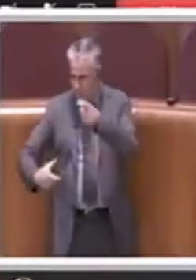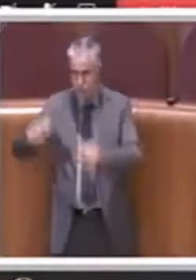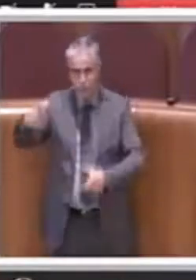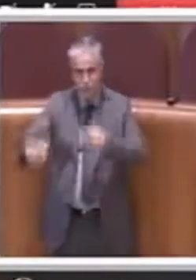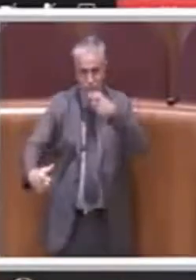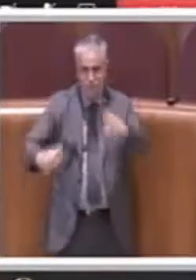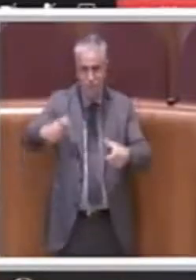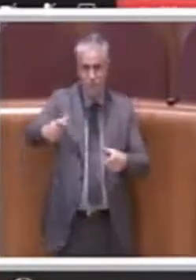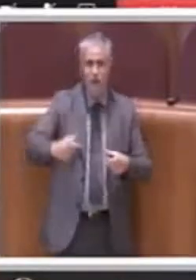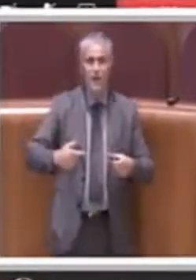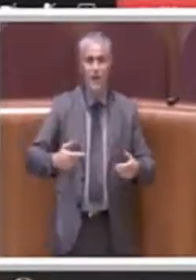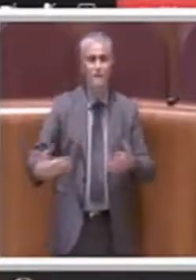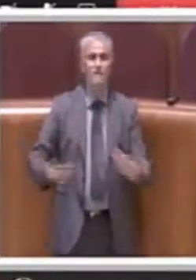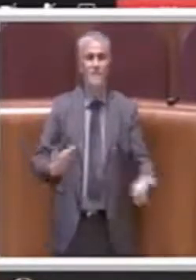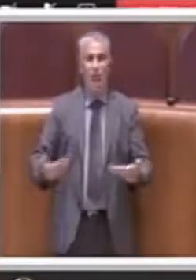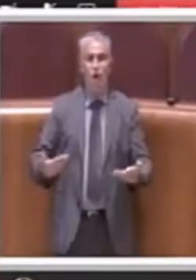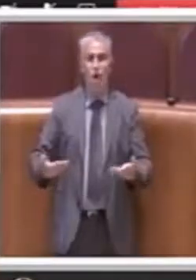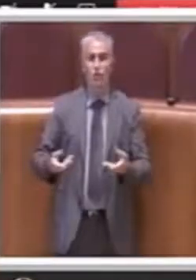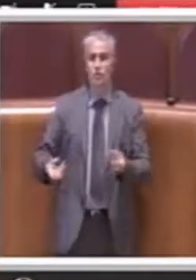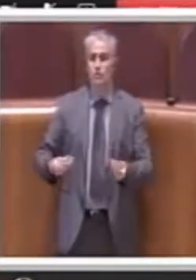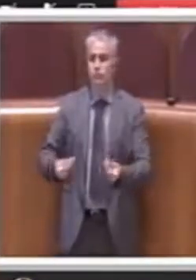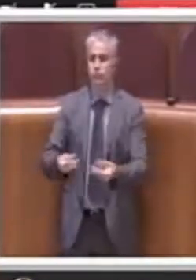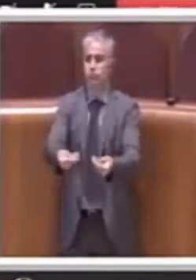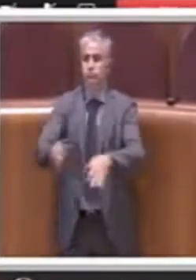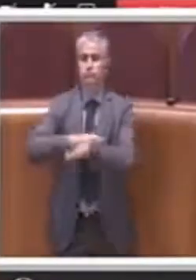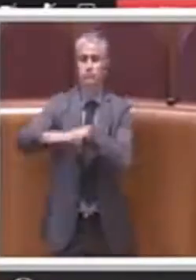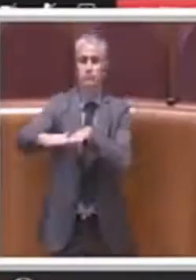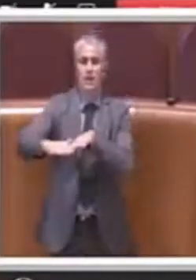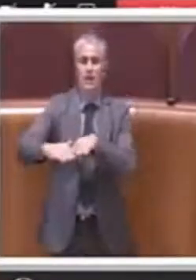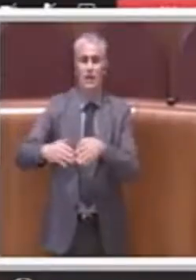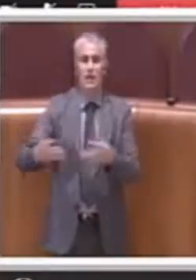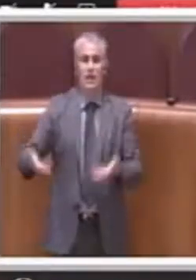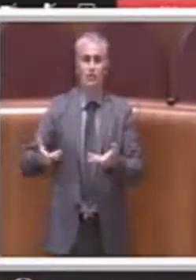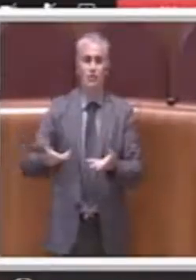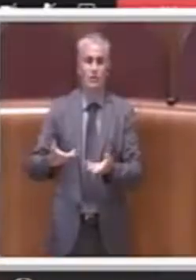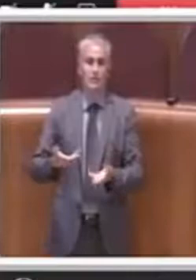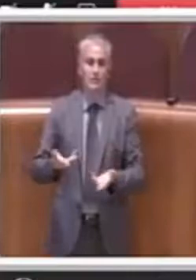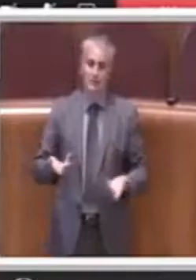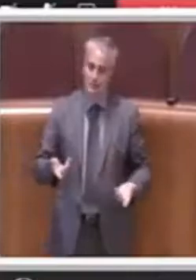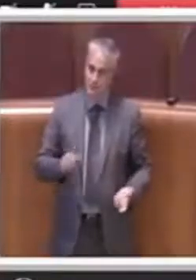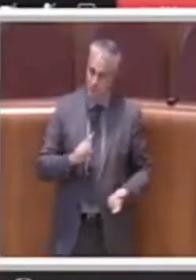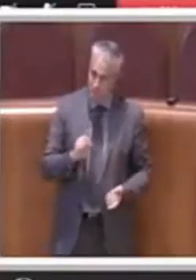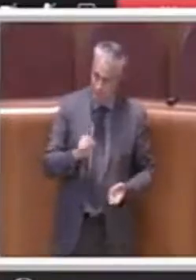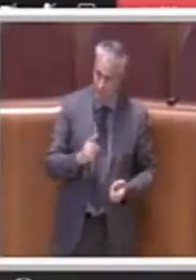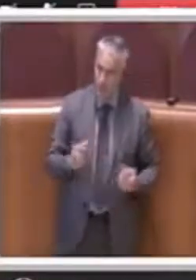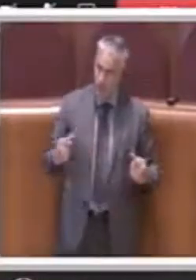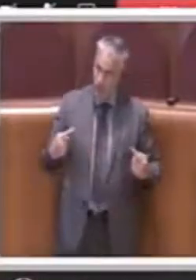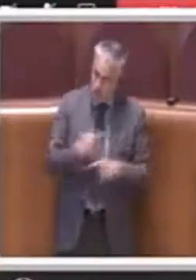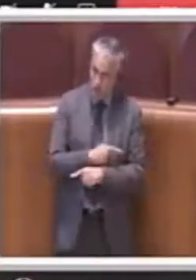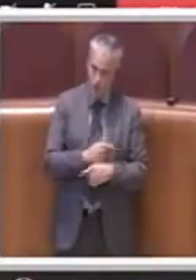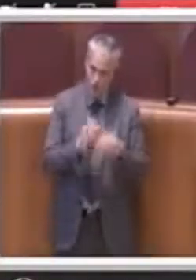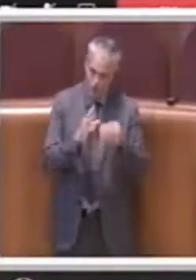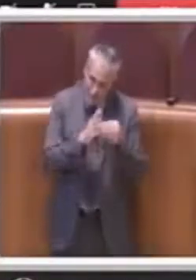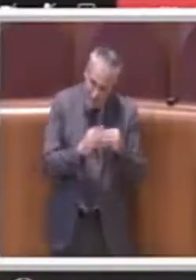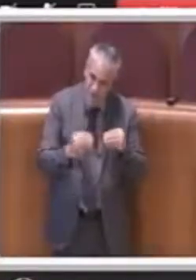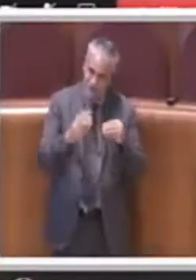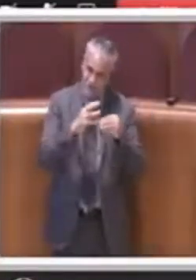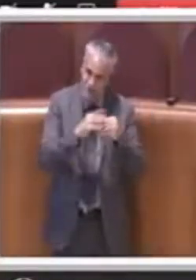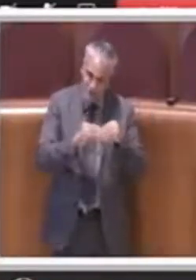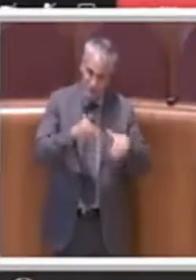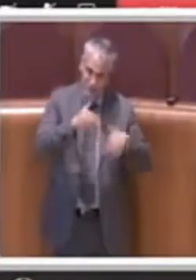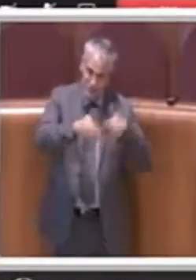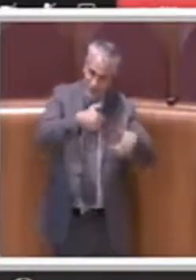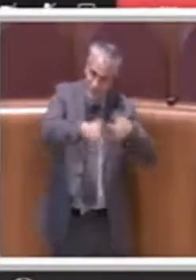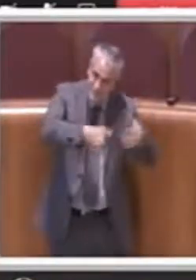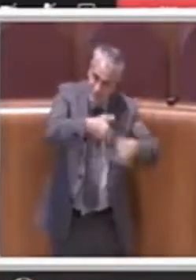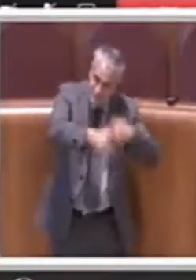dissestato in modo veloce, senza creare traffico, creare e ristrutturare completamente, per così dire,